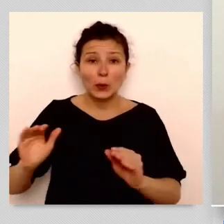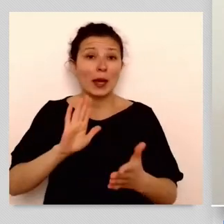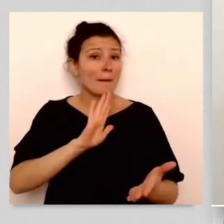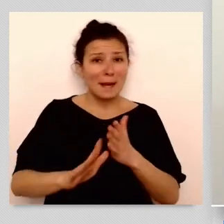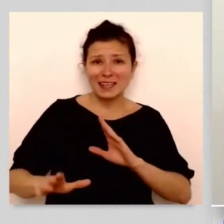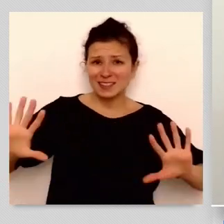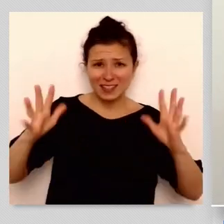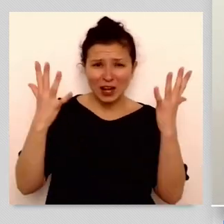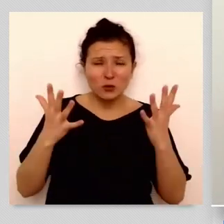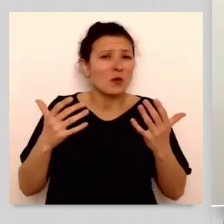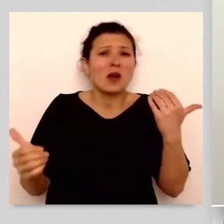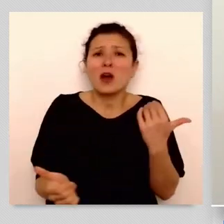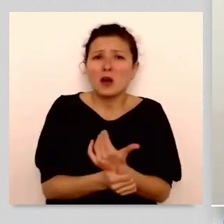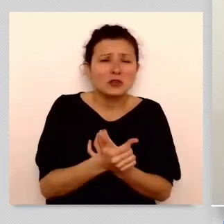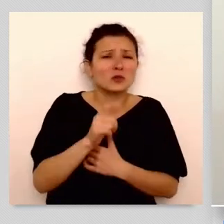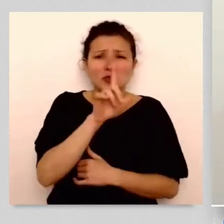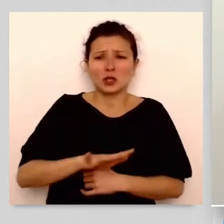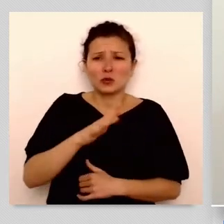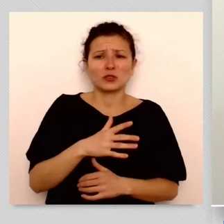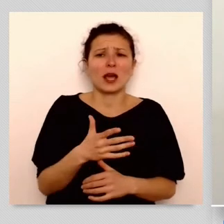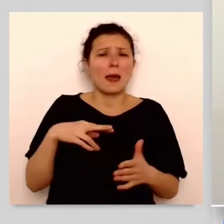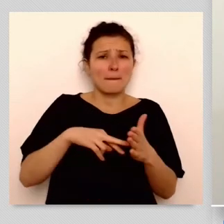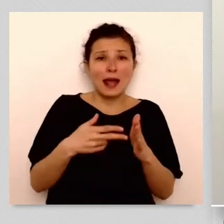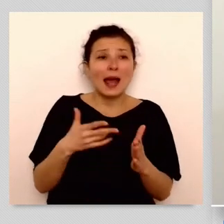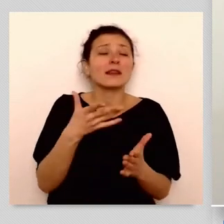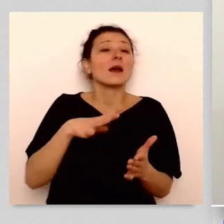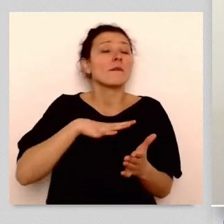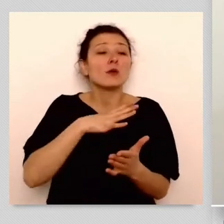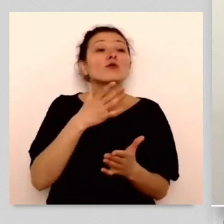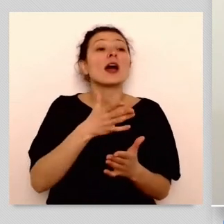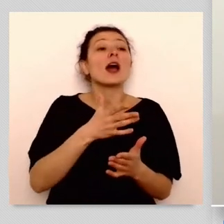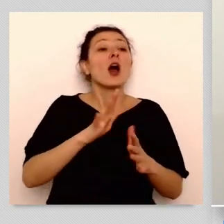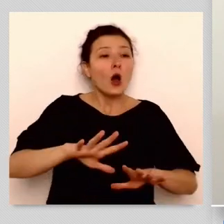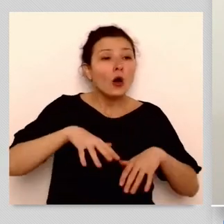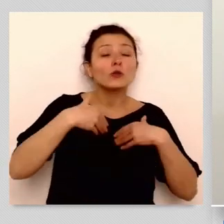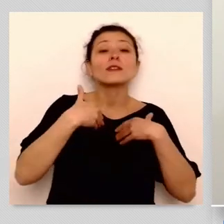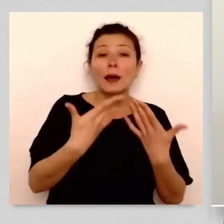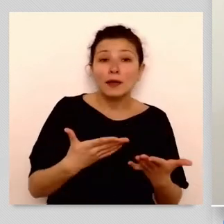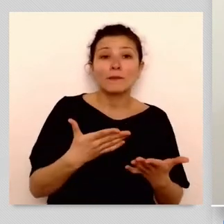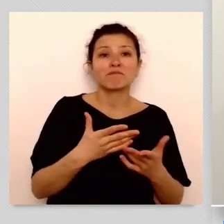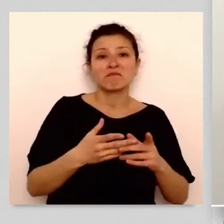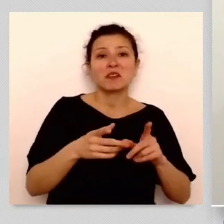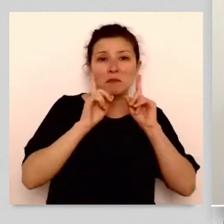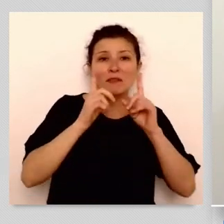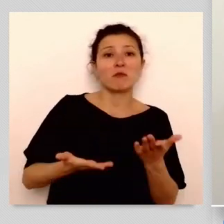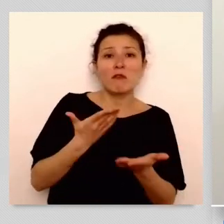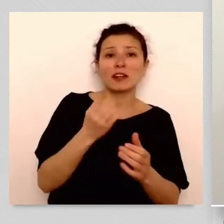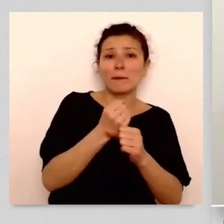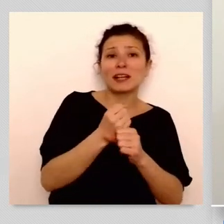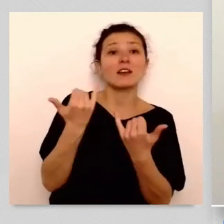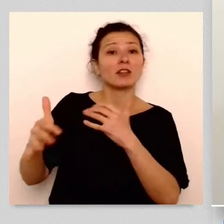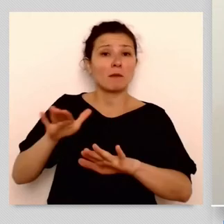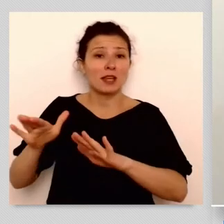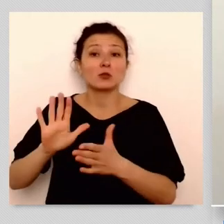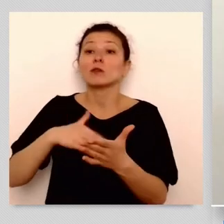na tym, że ludzie mieli realną ofertę pracy gdzie indziej, bardzo realną. Na przykład w niezamykanej